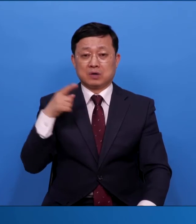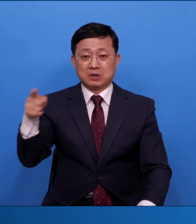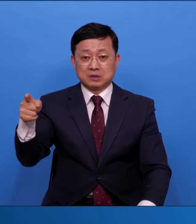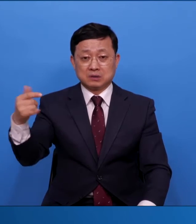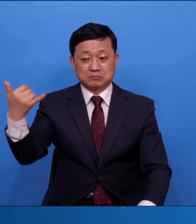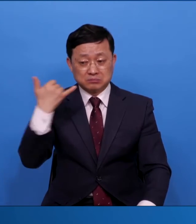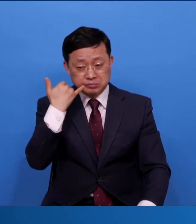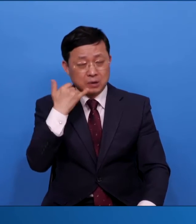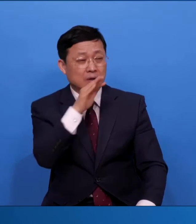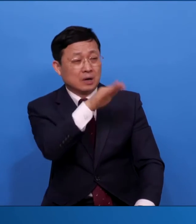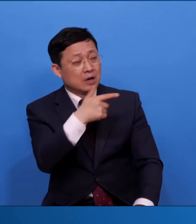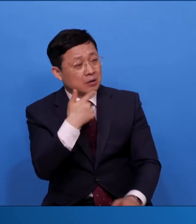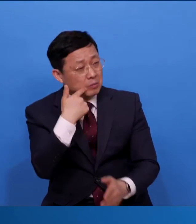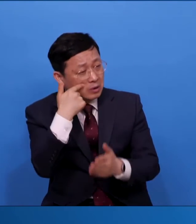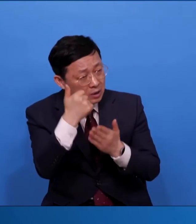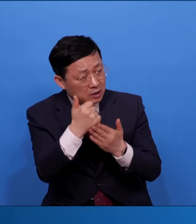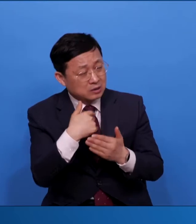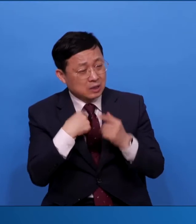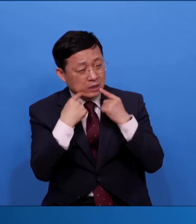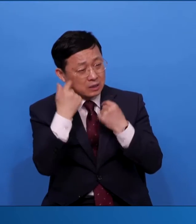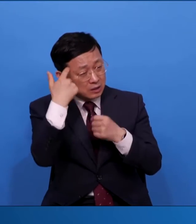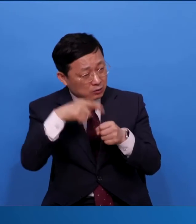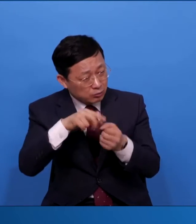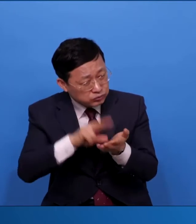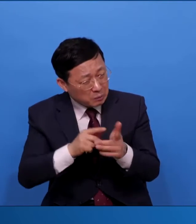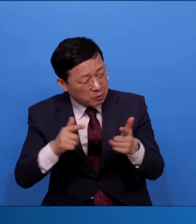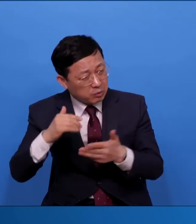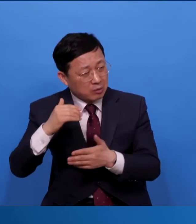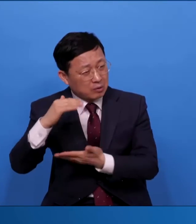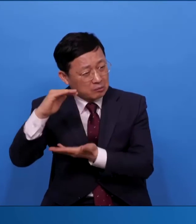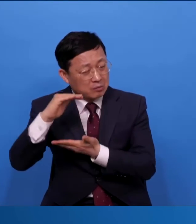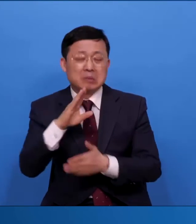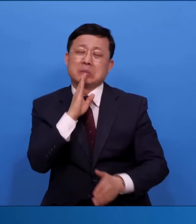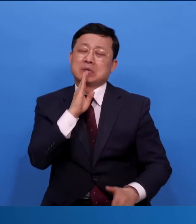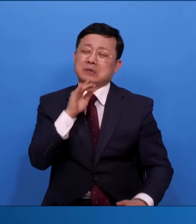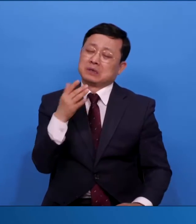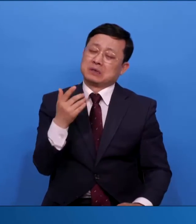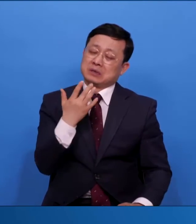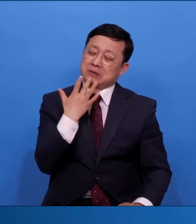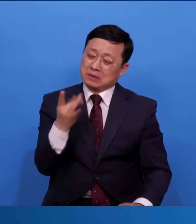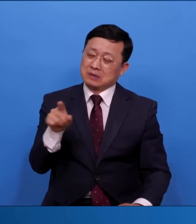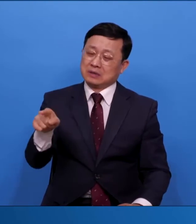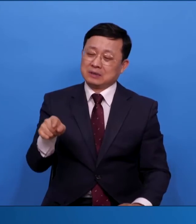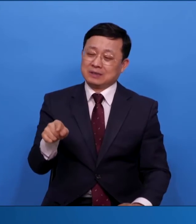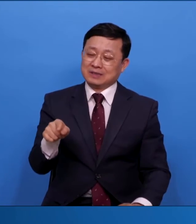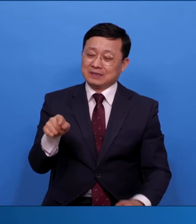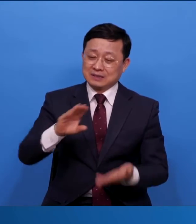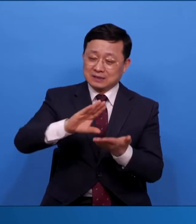가진 영적 문제 절대 해결 안 됩니다. 그리스도를 알아야 됩니다.